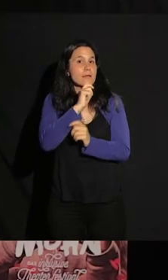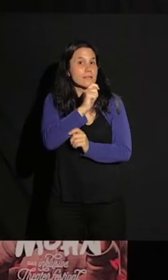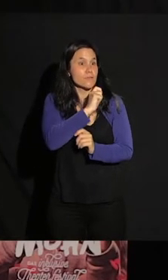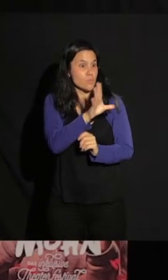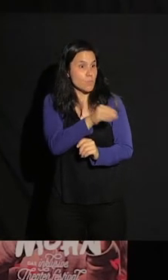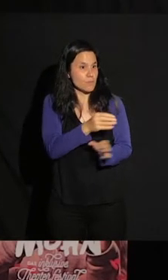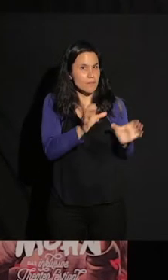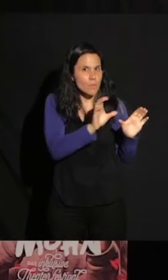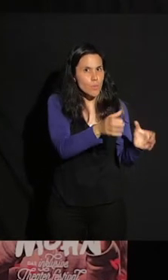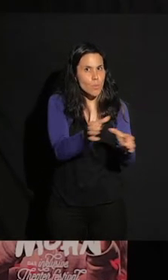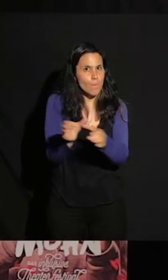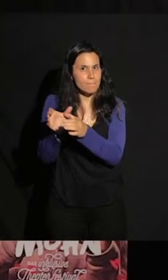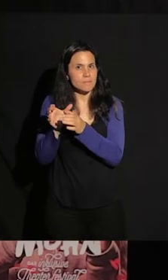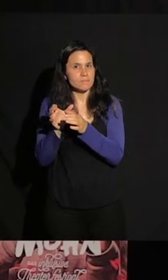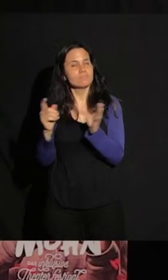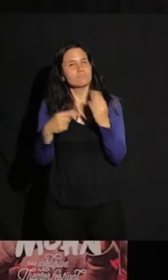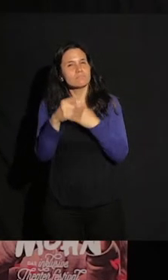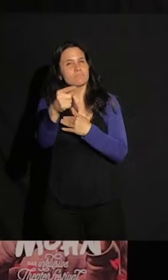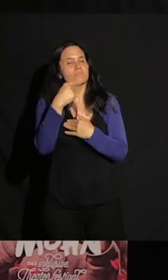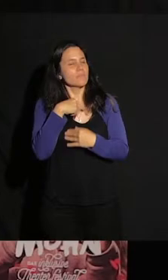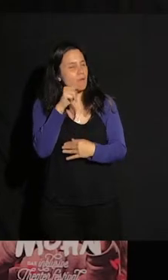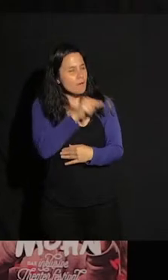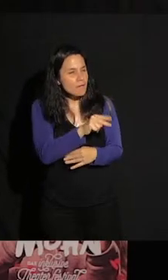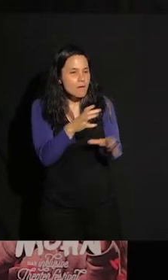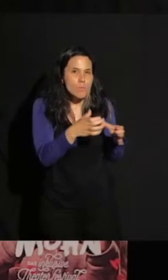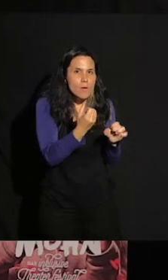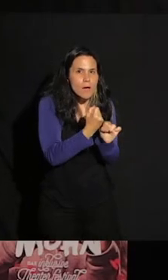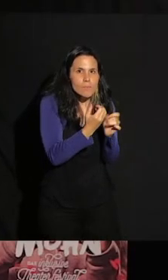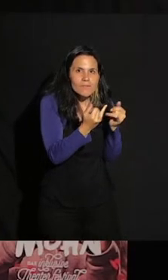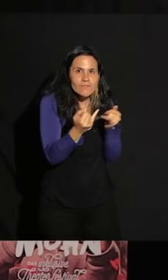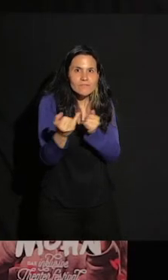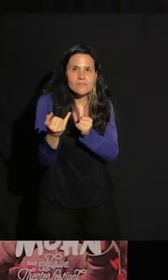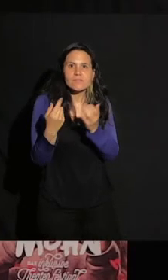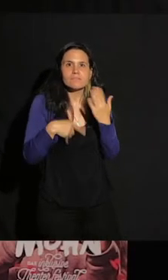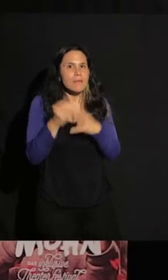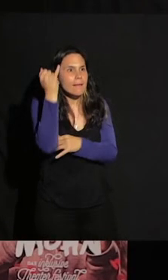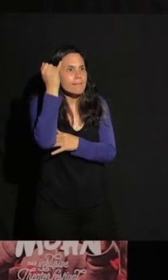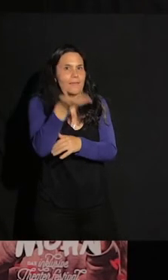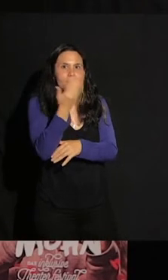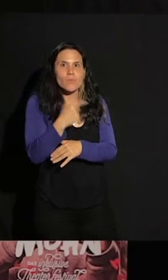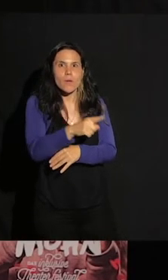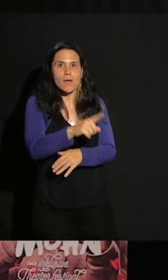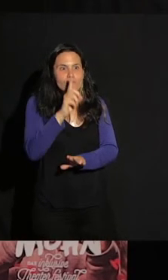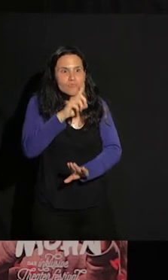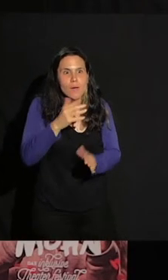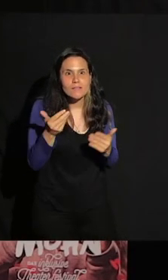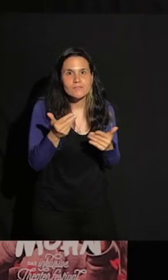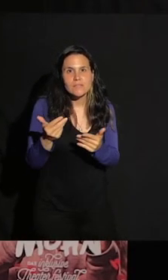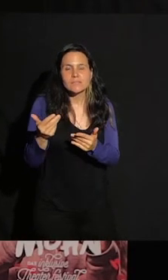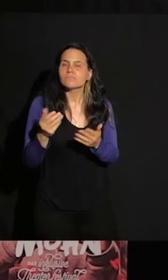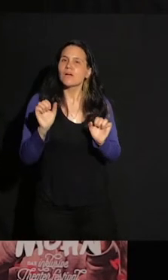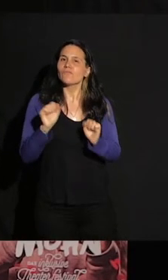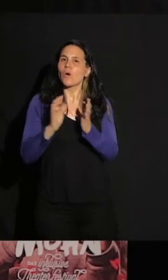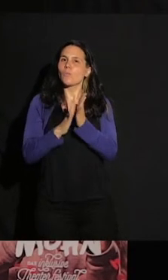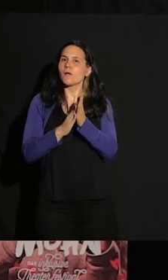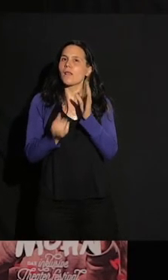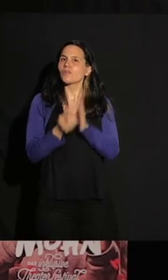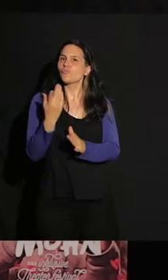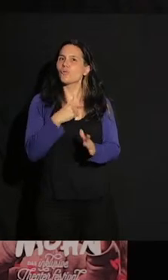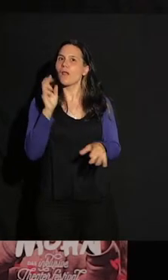sehen und ein bisschen guckt, wie arbeiten die Gruppen, wie kommen sie auf ihre Ideen und woran haben sie so Spaß und warum ist Klatschmohn so ein